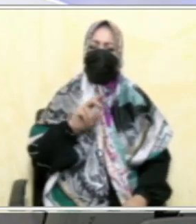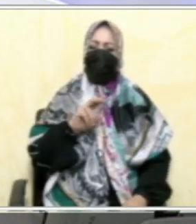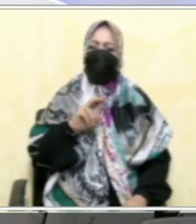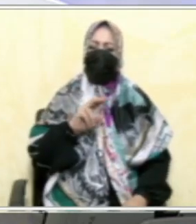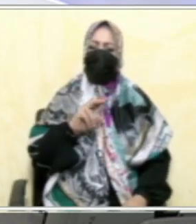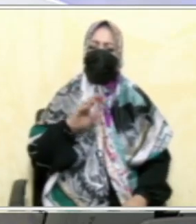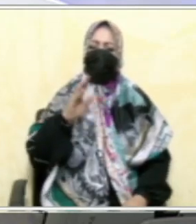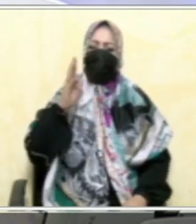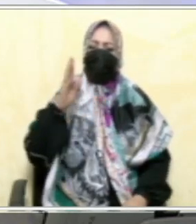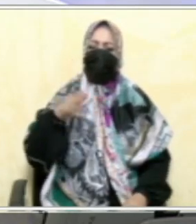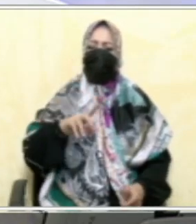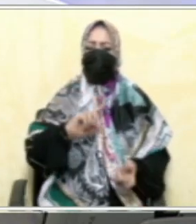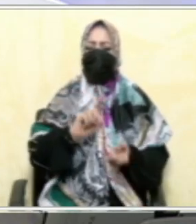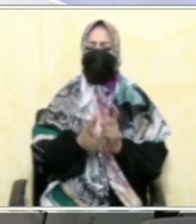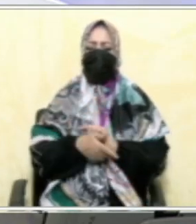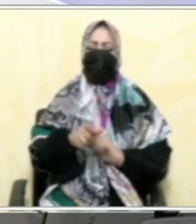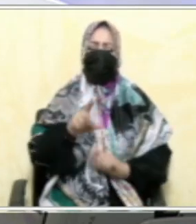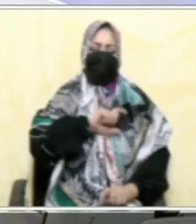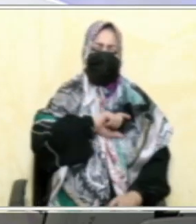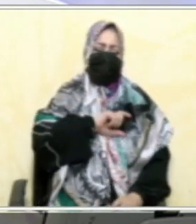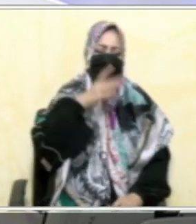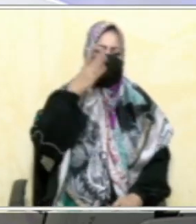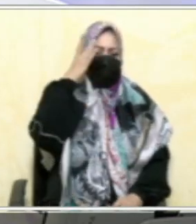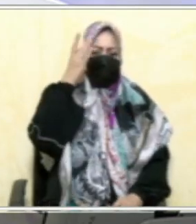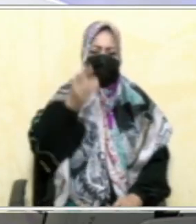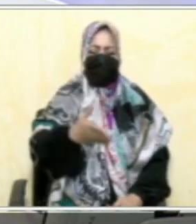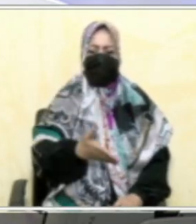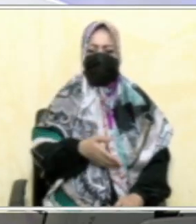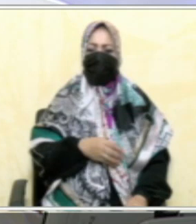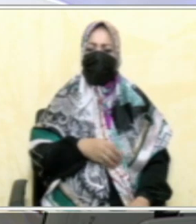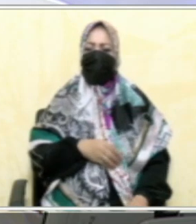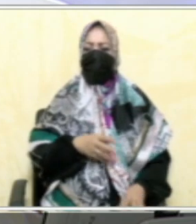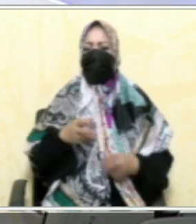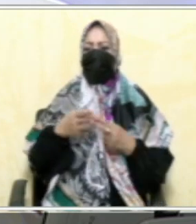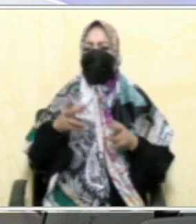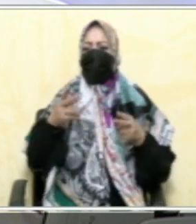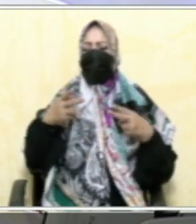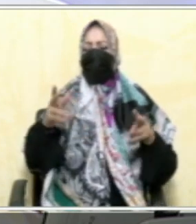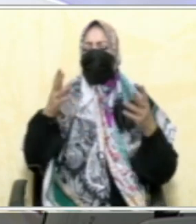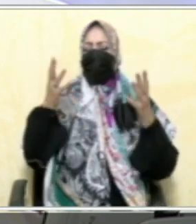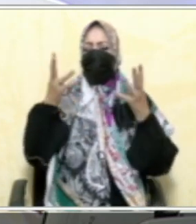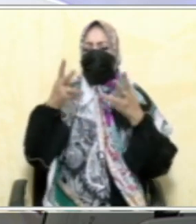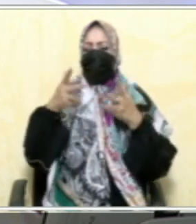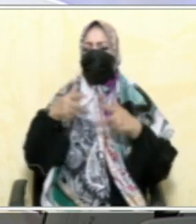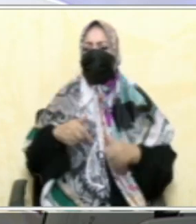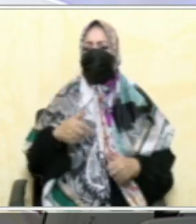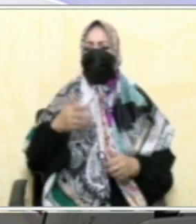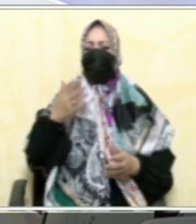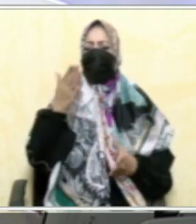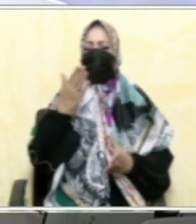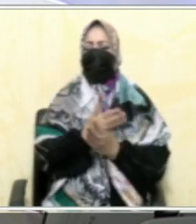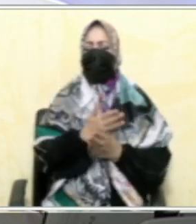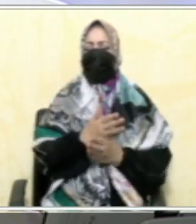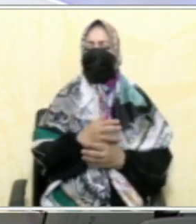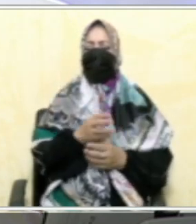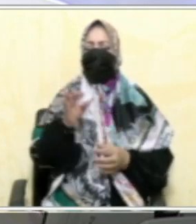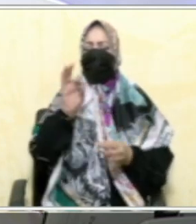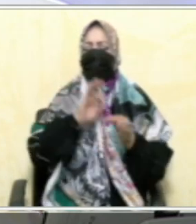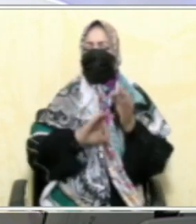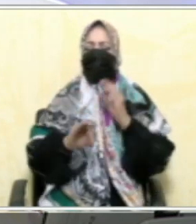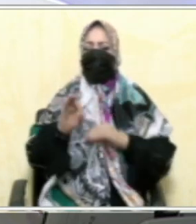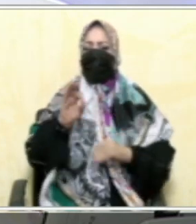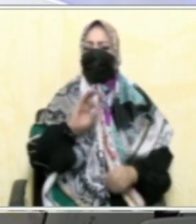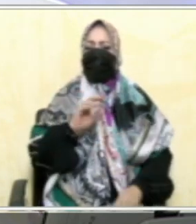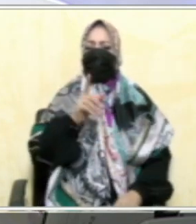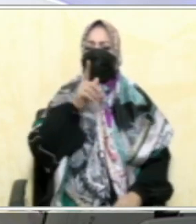اللجوء إليها لمعالجة هذا الأمر، لكن أتكلم أنا من خلال الواقع. من خلال الواقع نعم هناك خلل، يعني بعض أولياء